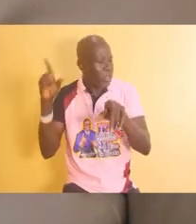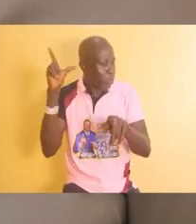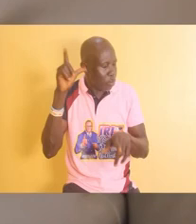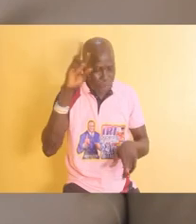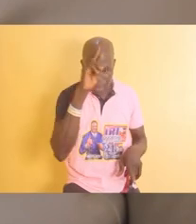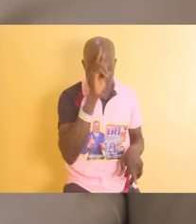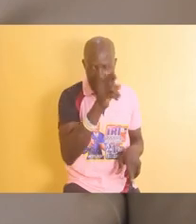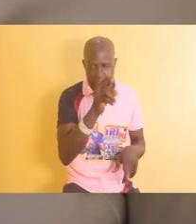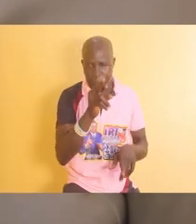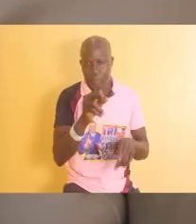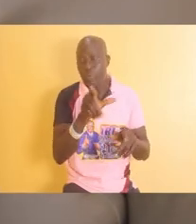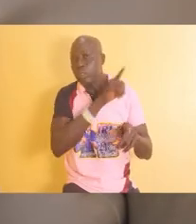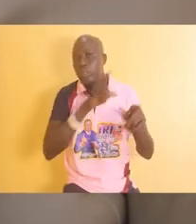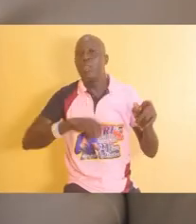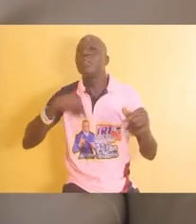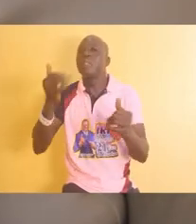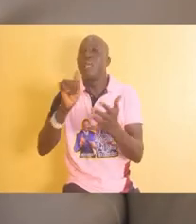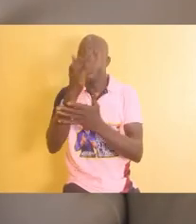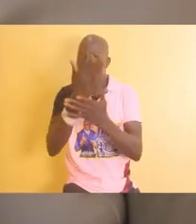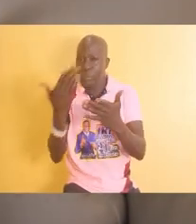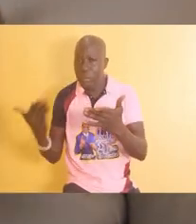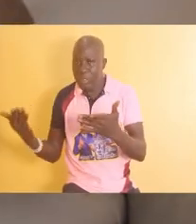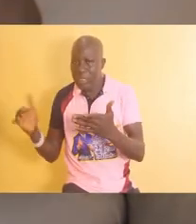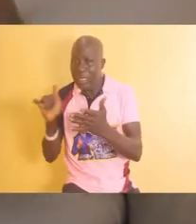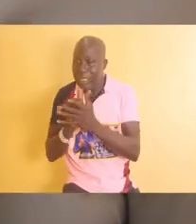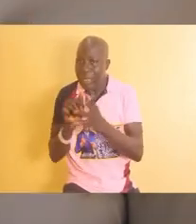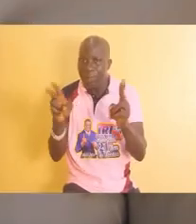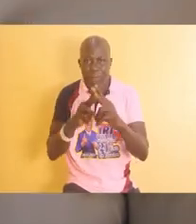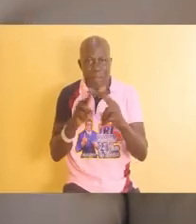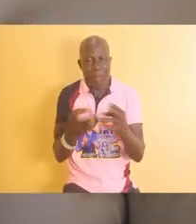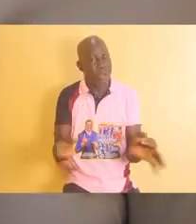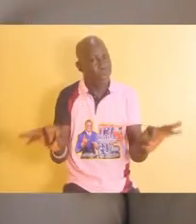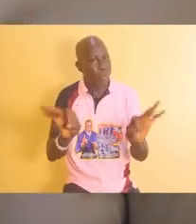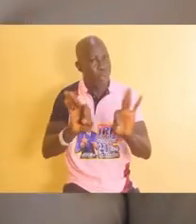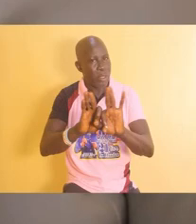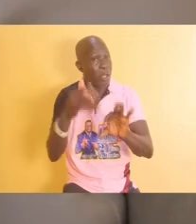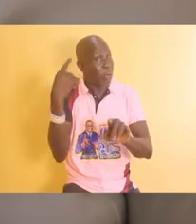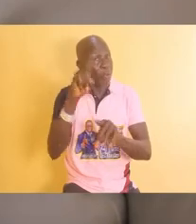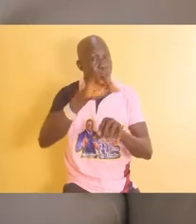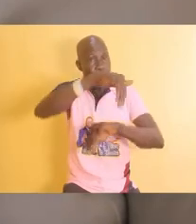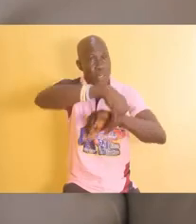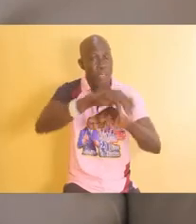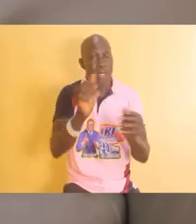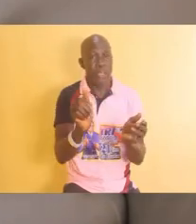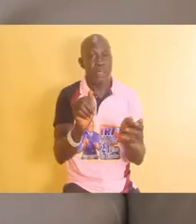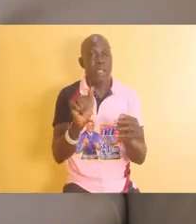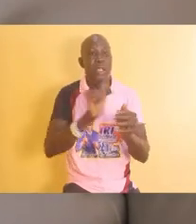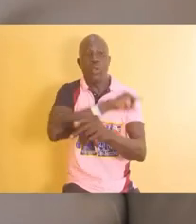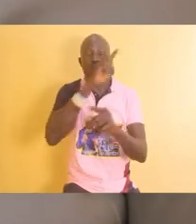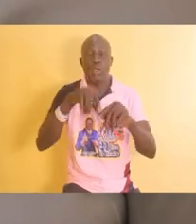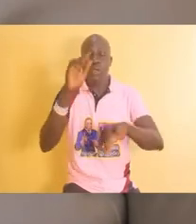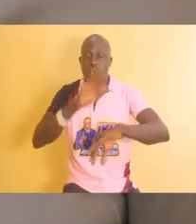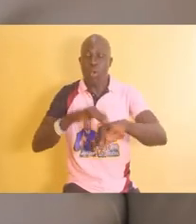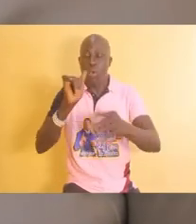sá. Listen to me, sir. Olúwa sọ kankan fún mi. The Lord told me something. Tó dẹ̀ ṣe pàtàkì. It's very important. Fún òru òní. For tonight. Nígbà tó pè